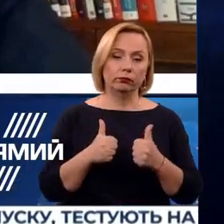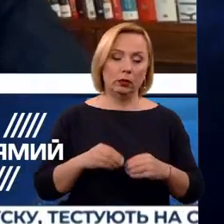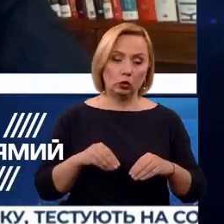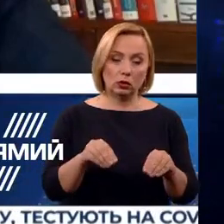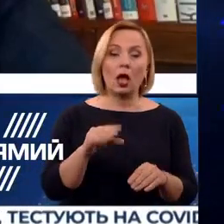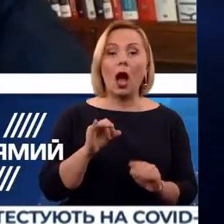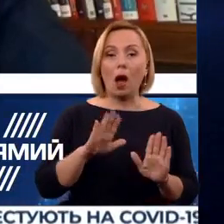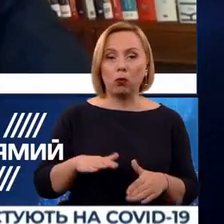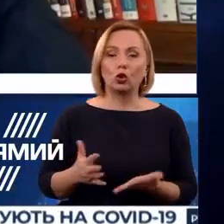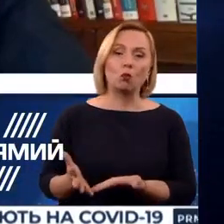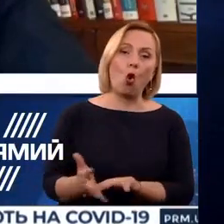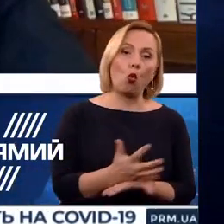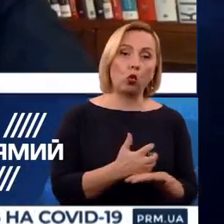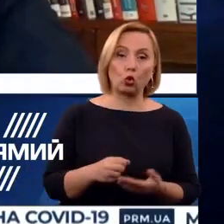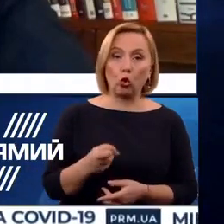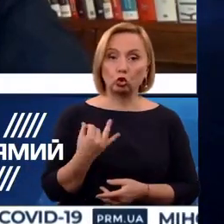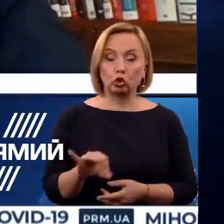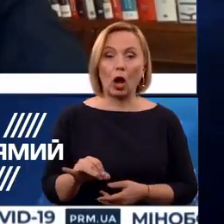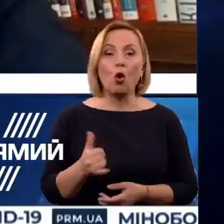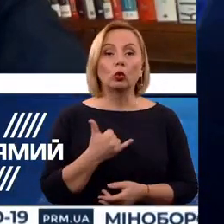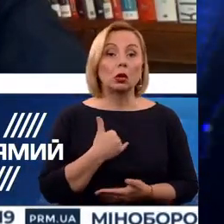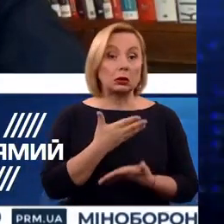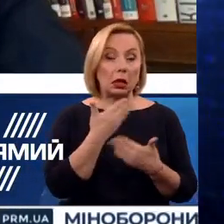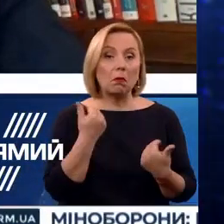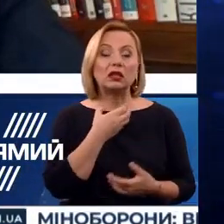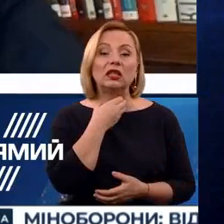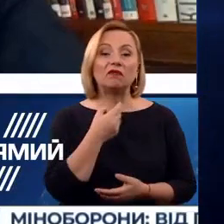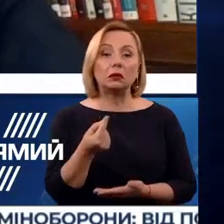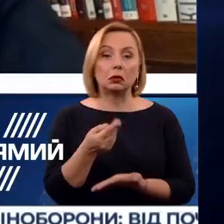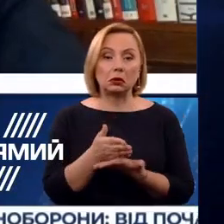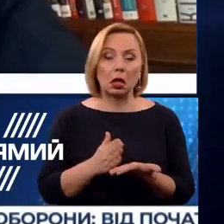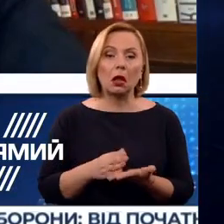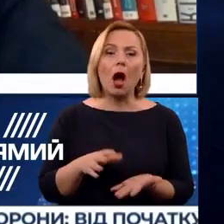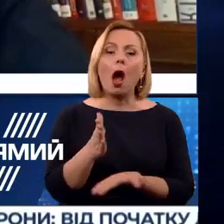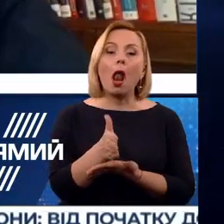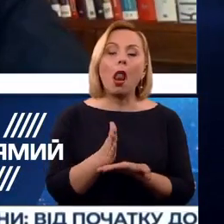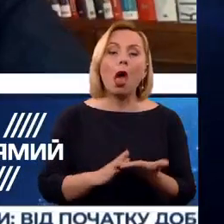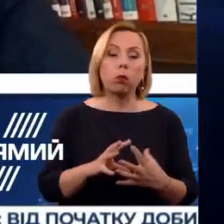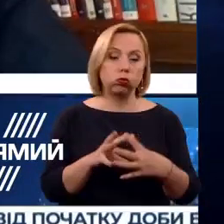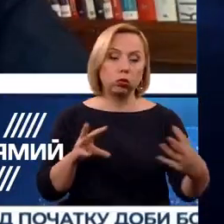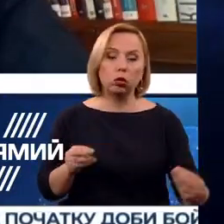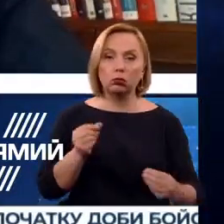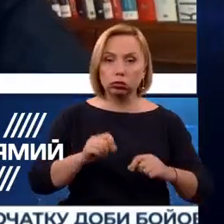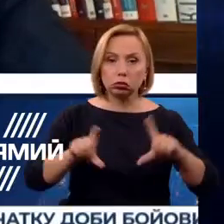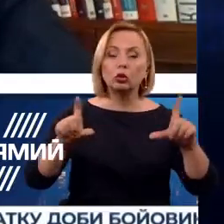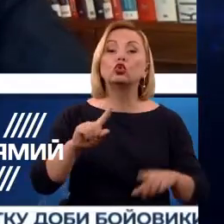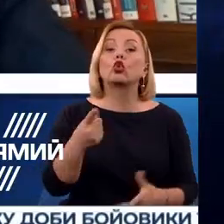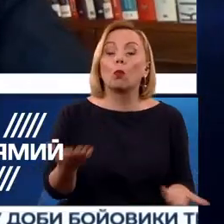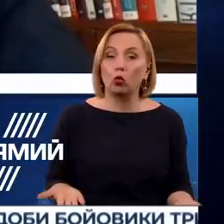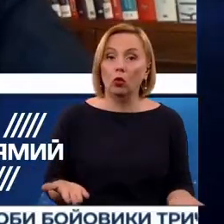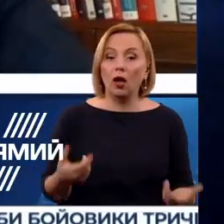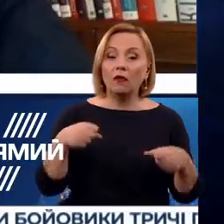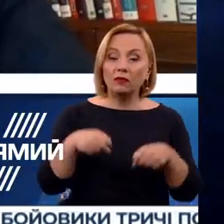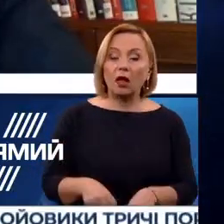нормальний врожай. А якщо у нас немає дефіциту зерна, чому ростуть ціни на хлібобулочні вироби? І де влада, де міністерства, які